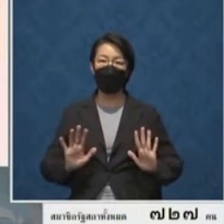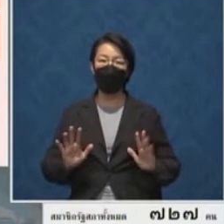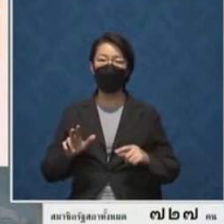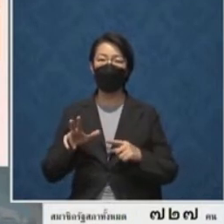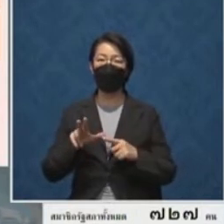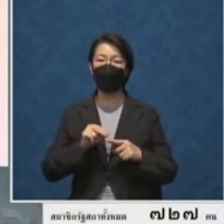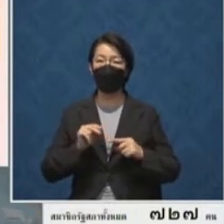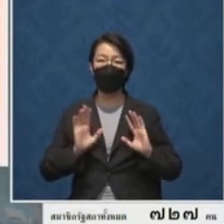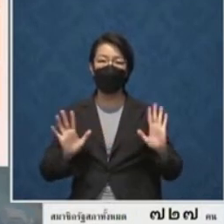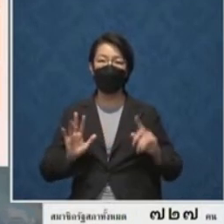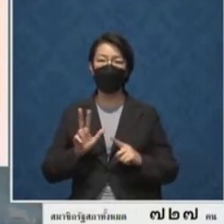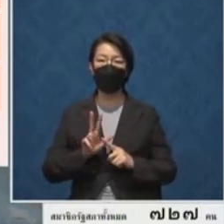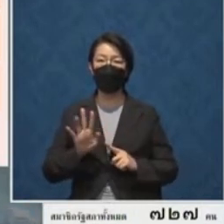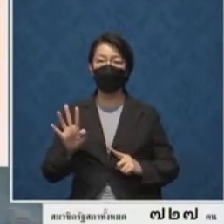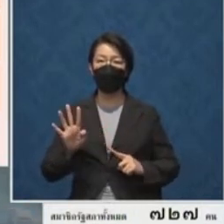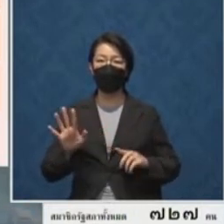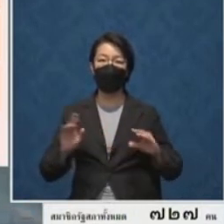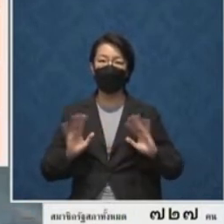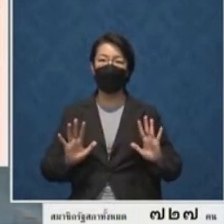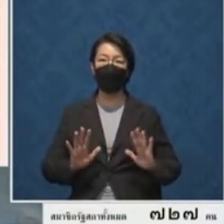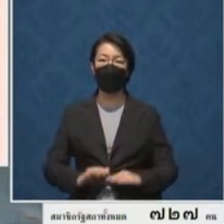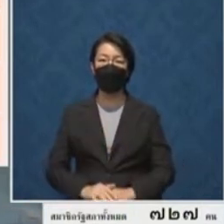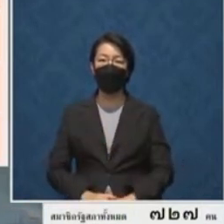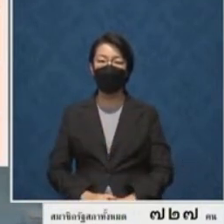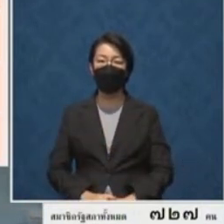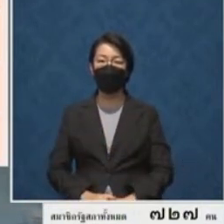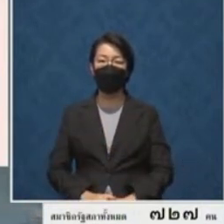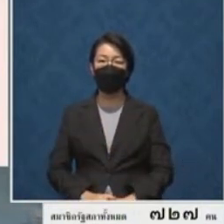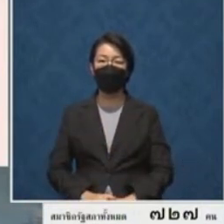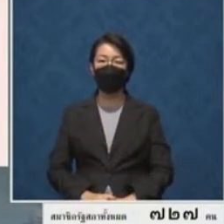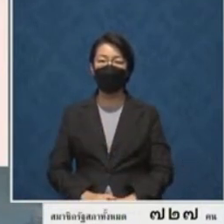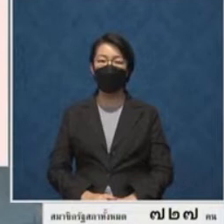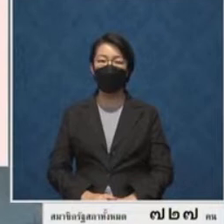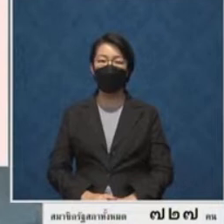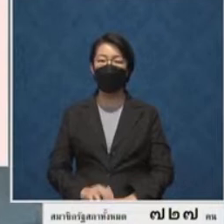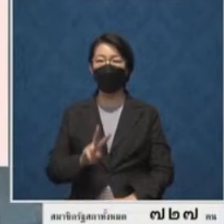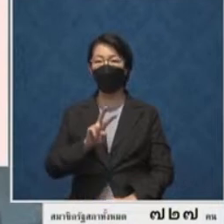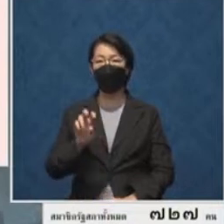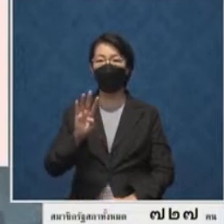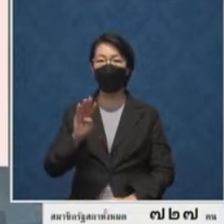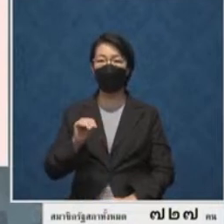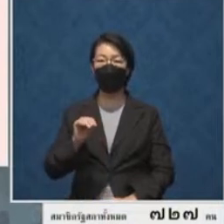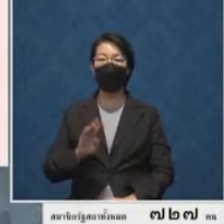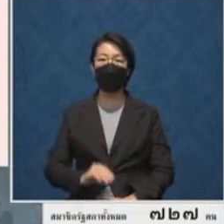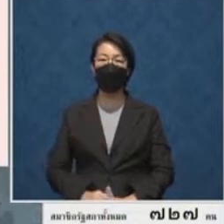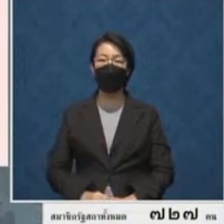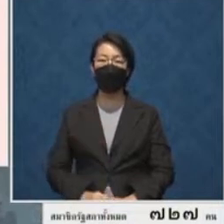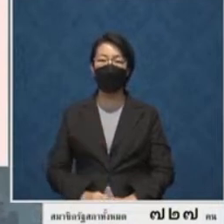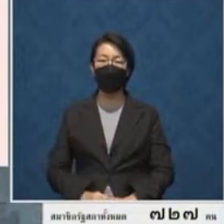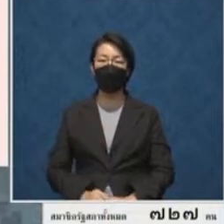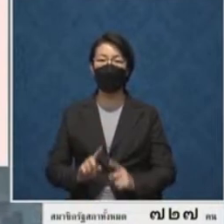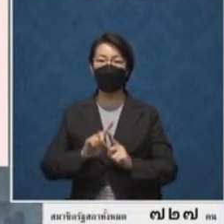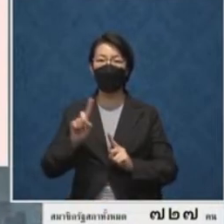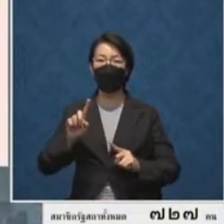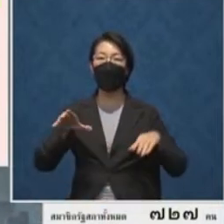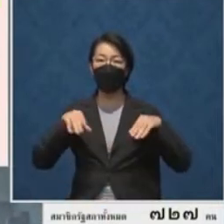การ4ไม่รับหลักการครับ 240นายนพพลเหลืองทองนารา 1รับหลักการ